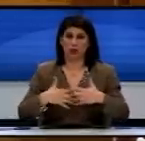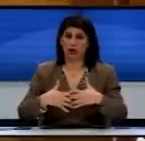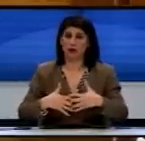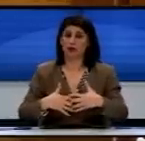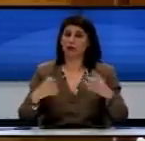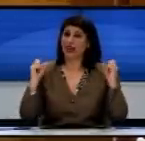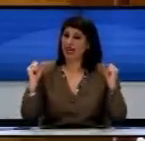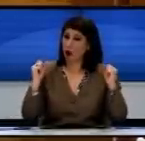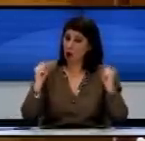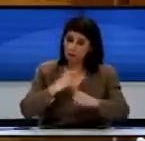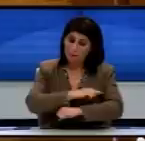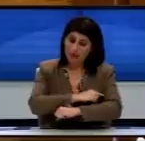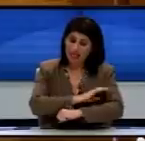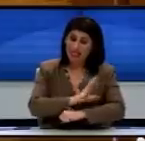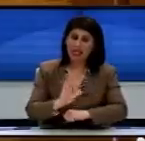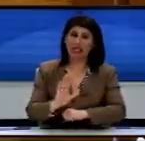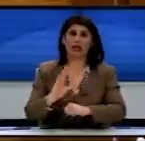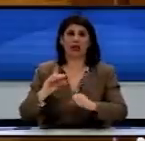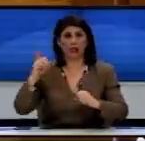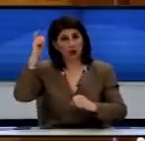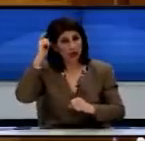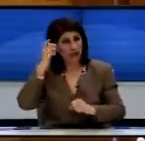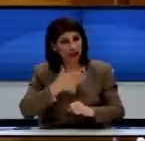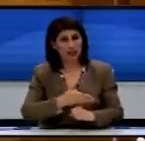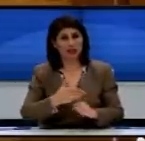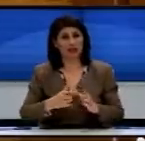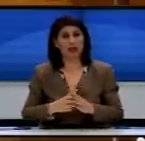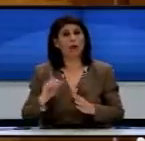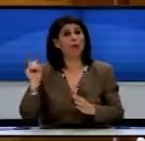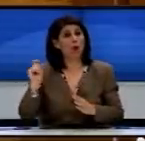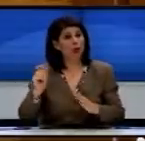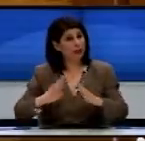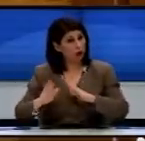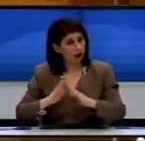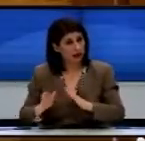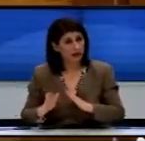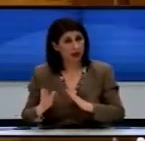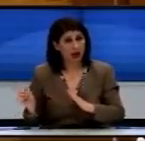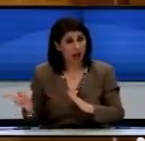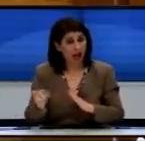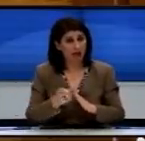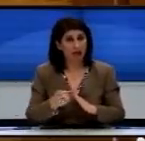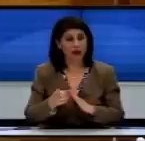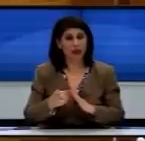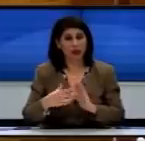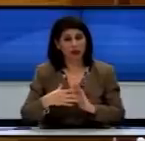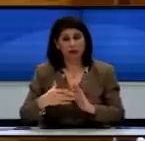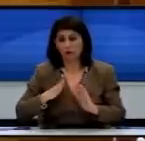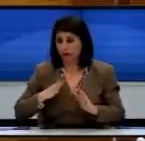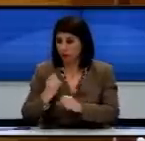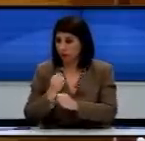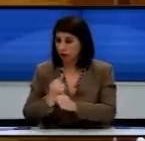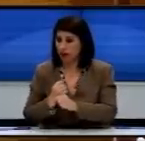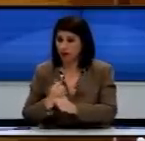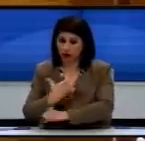που κάνουν οι υγειονομικοί μας, οι γιατροί μας, οι νοσηλευτές μας, η πολιτική προστασία, αυτοί που στελεχώνουν τα εμβολιαστικά κέντρα